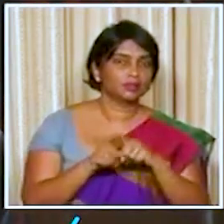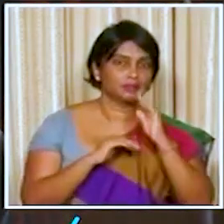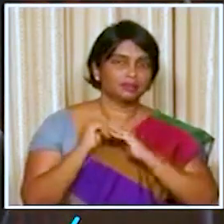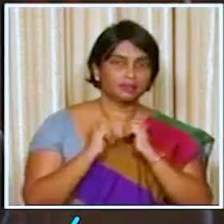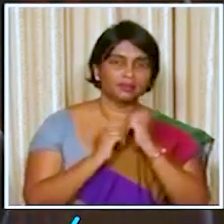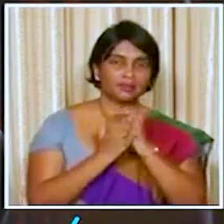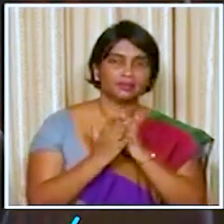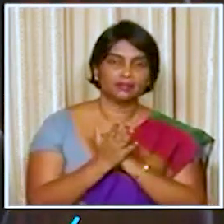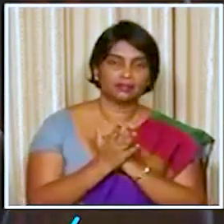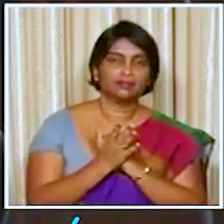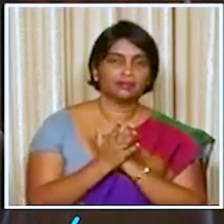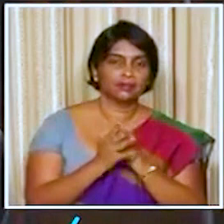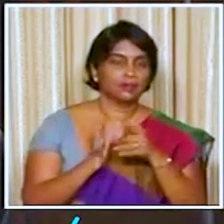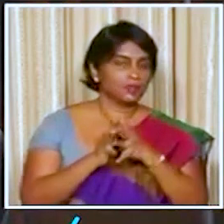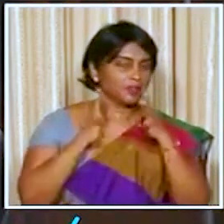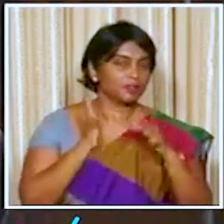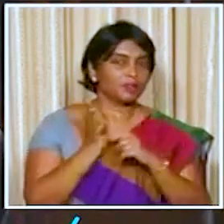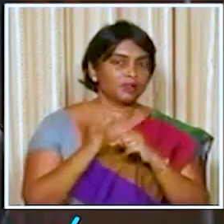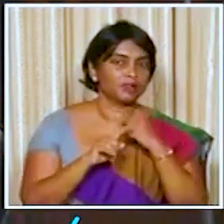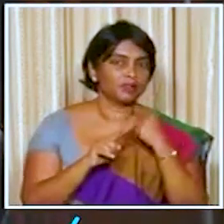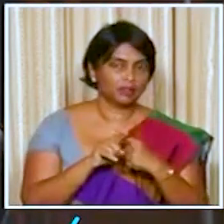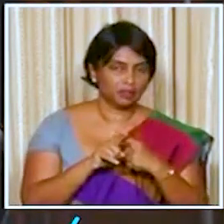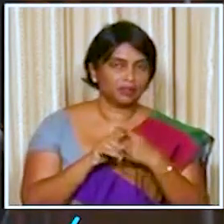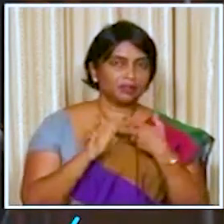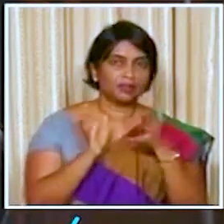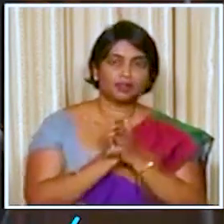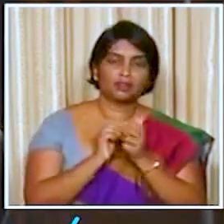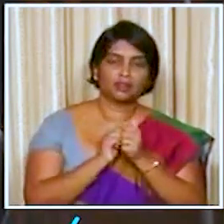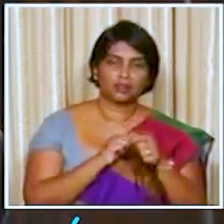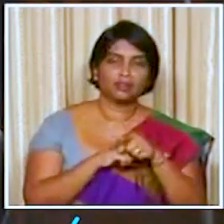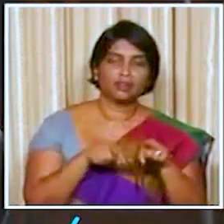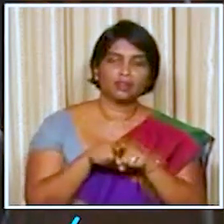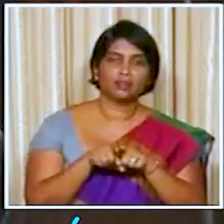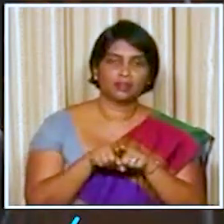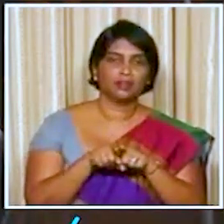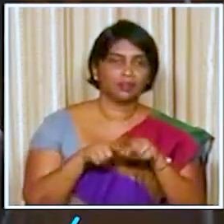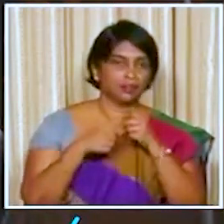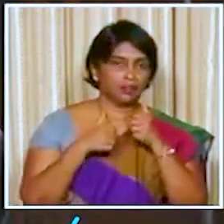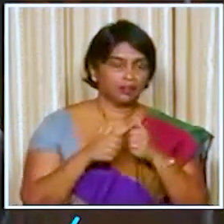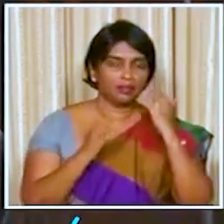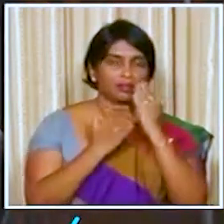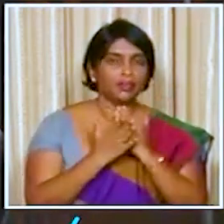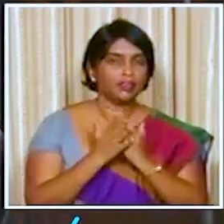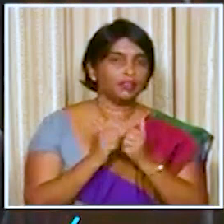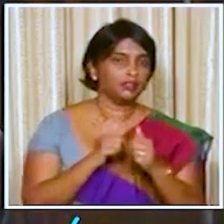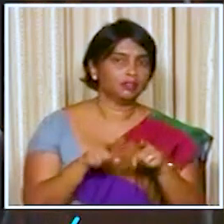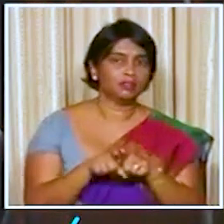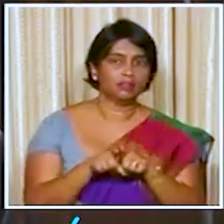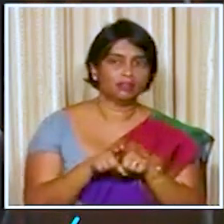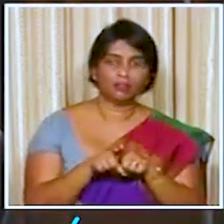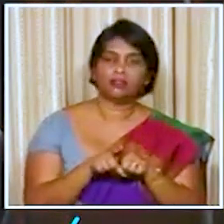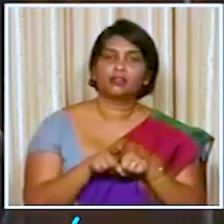වලින් මීට වඩා බද්දක් අය කරලා දෙන්නම් කියලා එහෙමනම් මේක යුක්තිසහගතද? ඒ